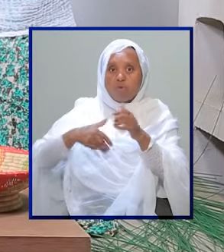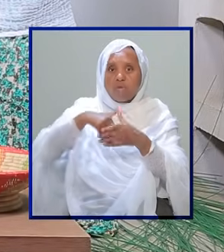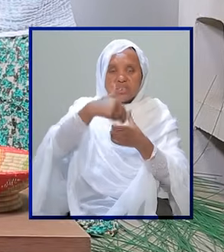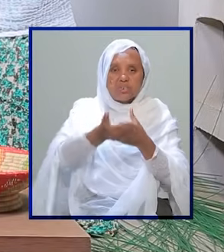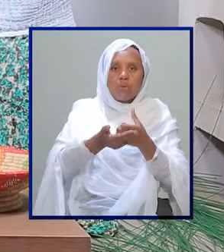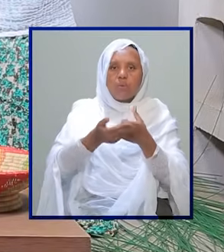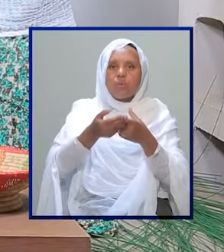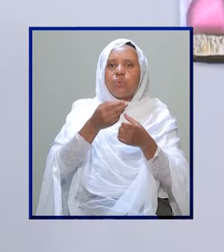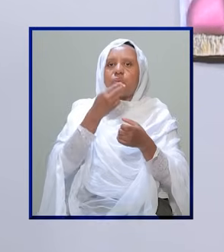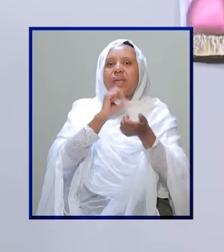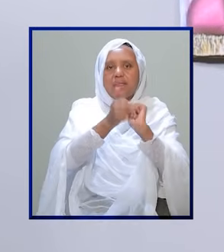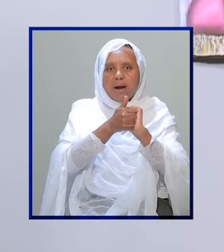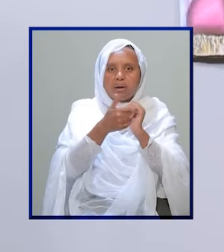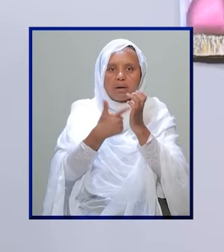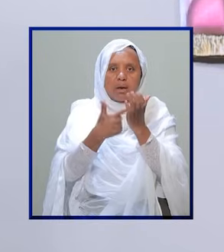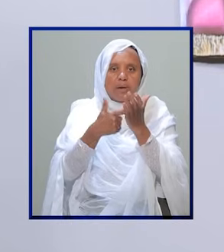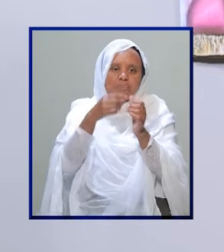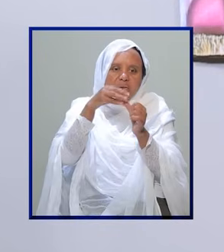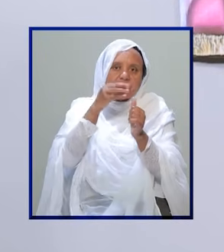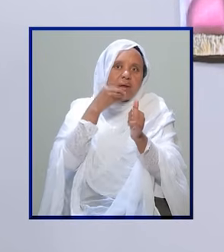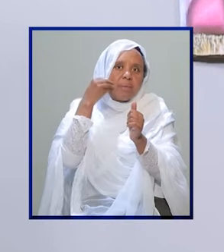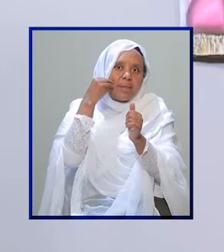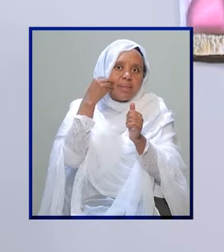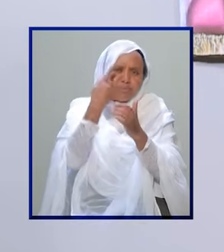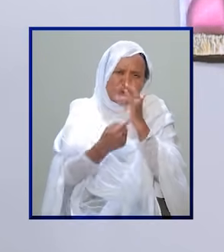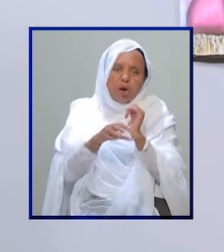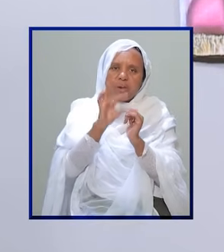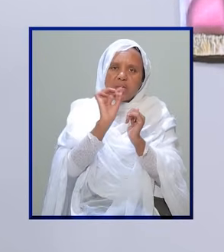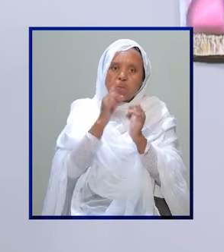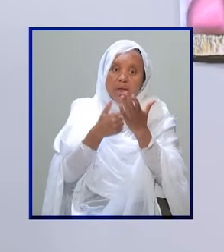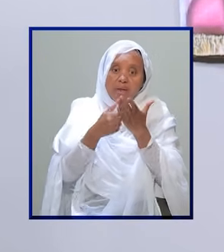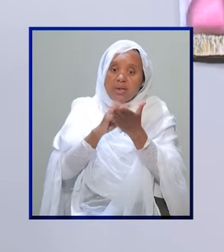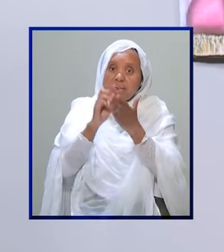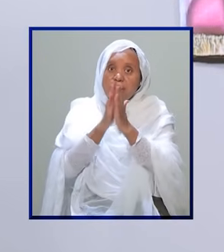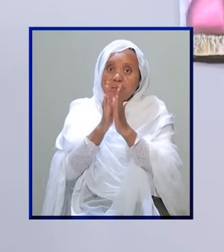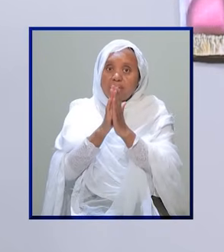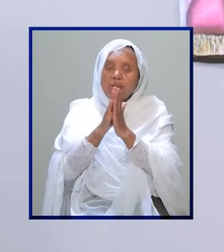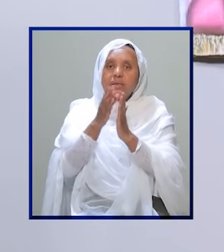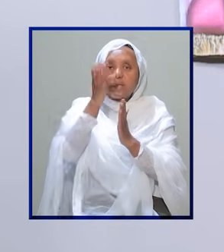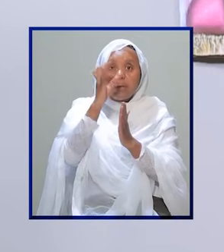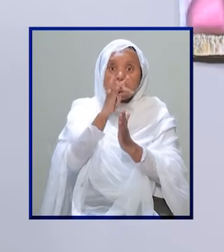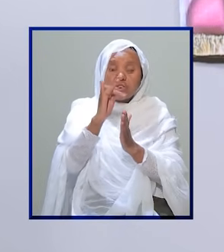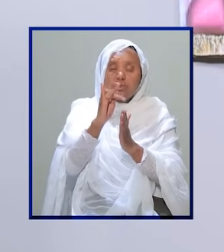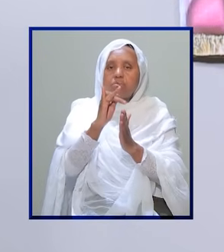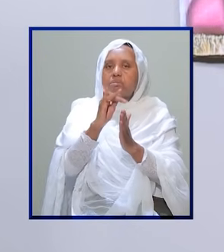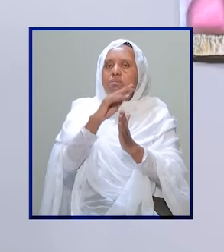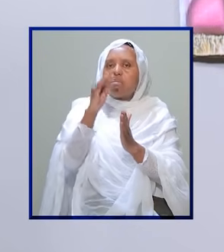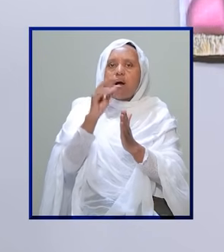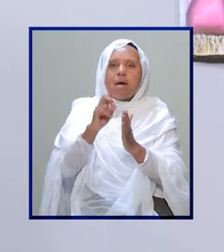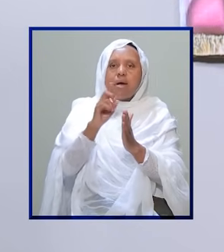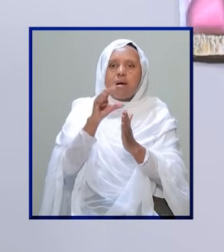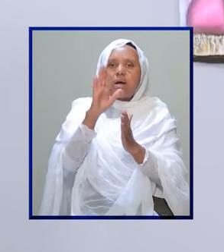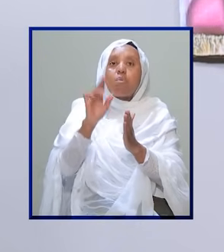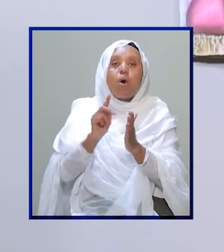ሰው የሚያጠምቀው። ያ ማይገቡ ክርስትና ቤት ውስጥ ብቻ የሚገኝ ነው። ይህ ግን ቅዳሴ ጠበል ነው እንጂ ማይገቡ አይደለም። አዎ ይለያል